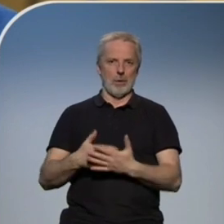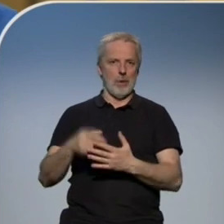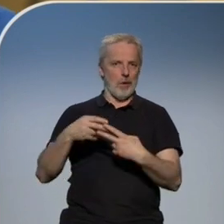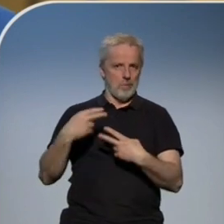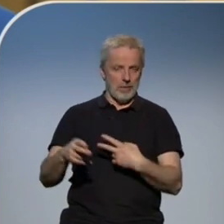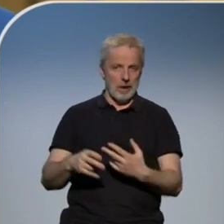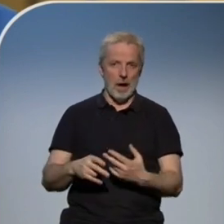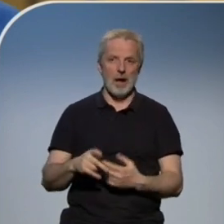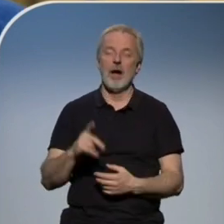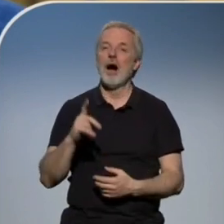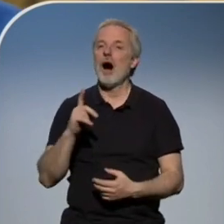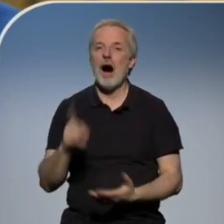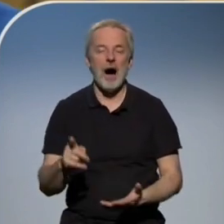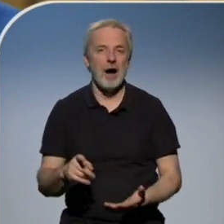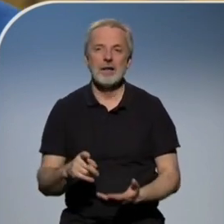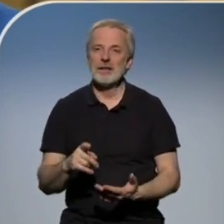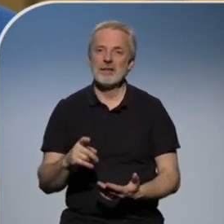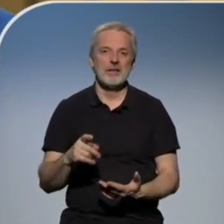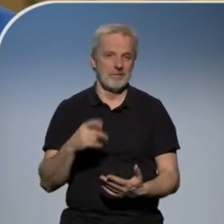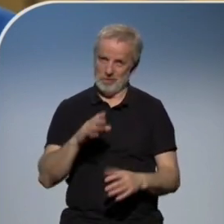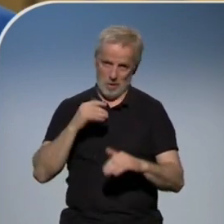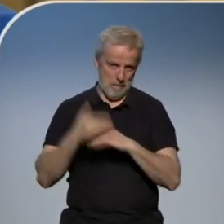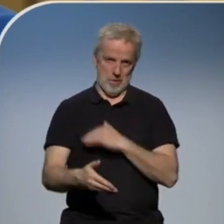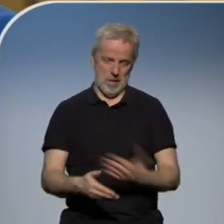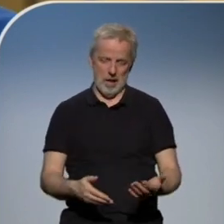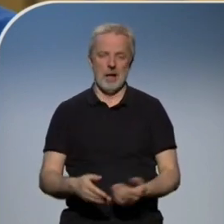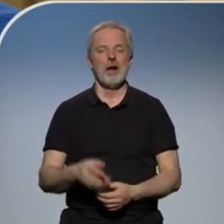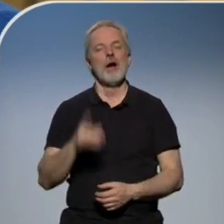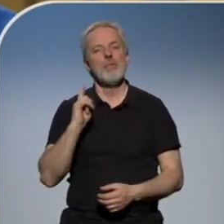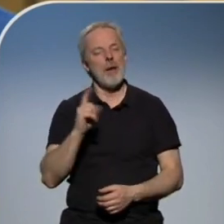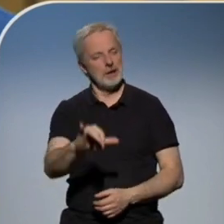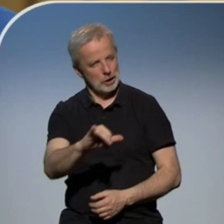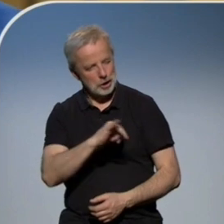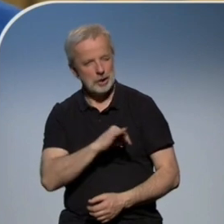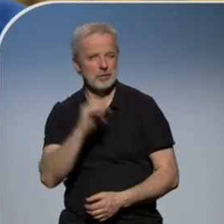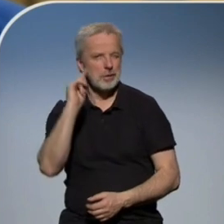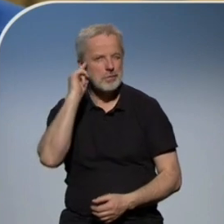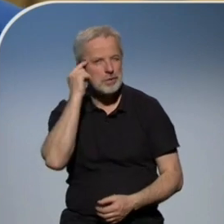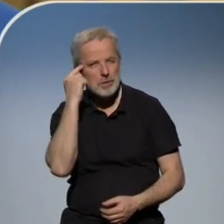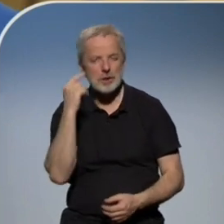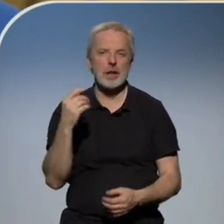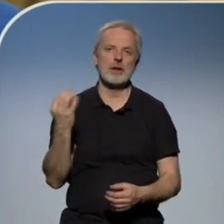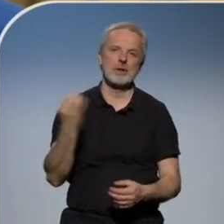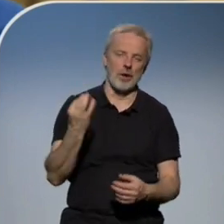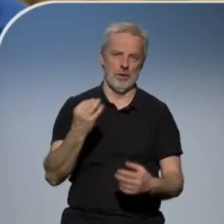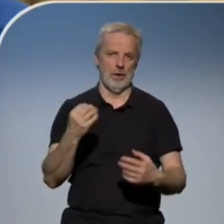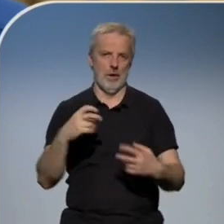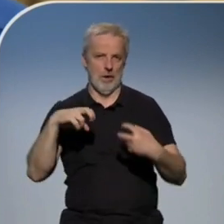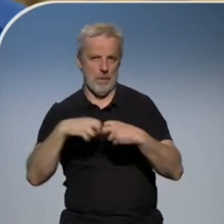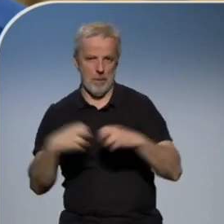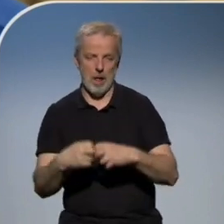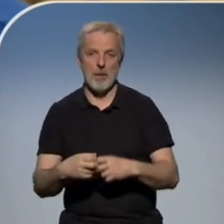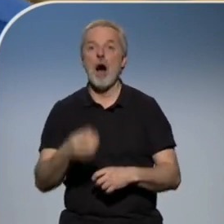malé dítě nemývá, pokud my mu to nespůsobíme. Takže dospělý člověk nevnímá různé detaily a bohužel to řeší až v situaci, kdy má